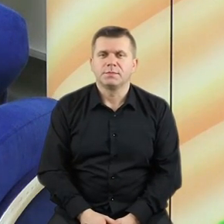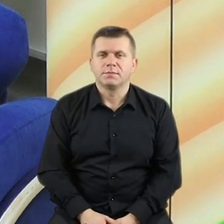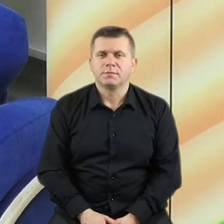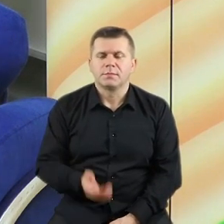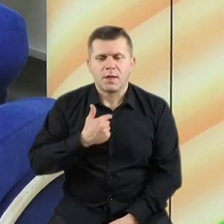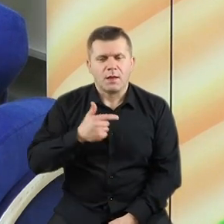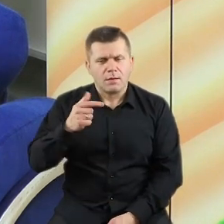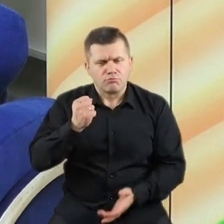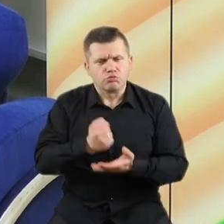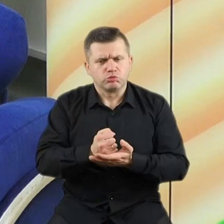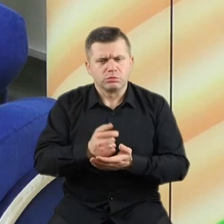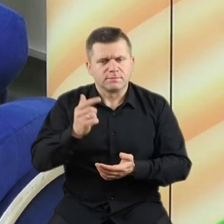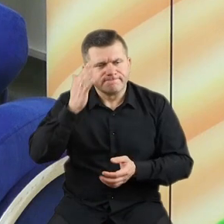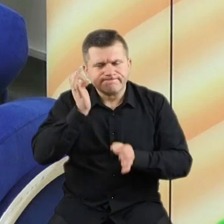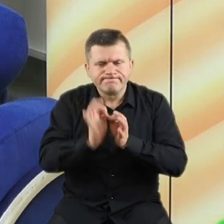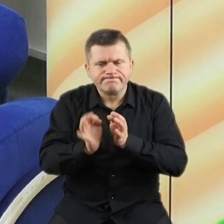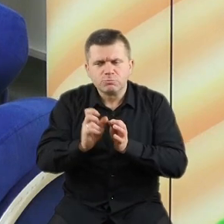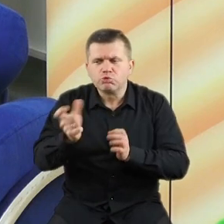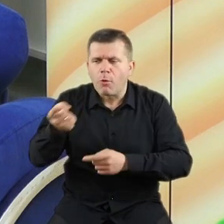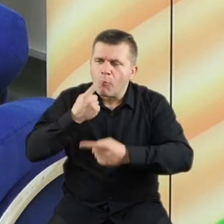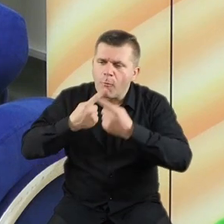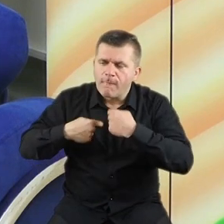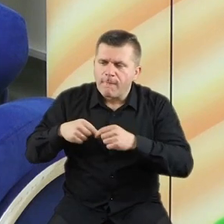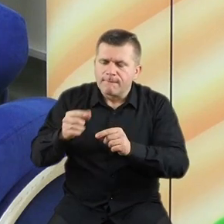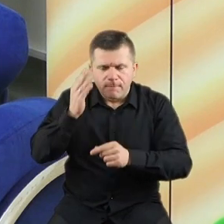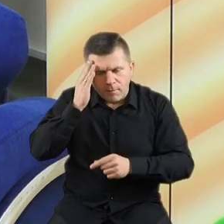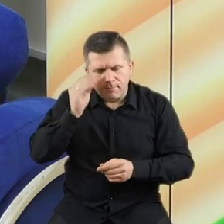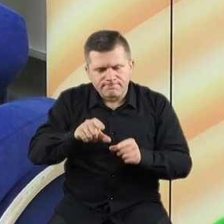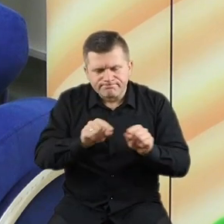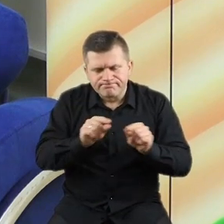muszę ważyć to, co oni mi mówią i